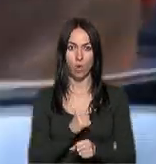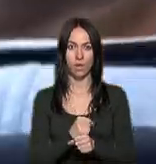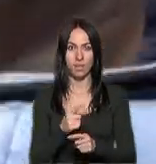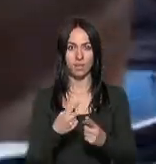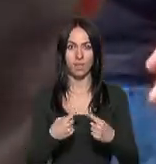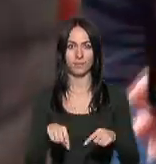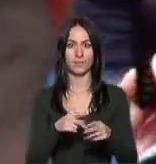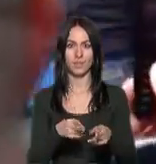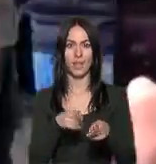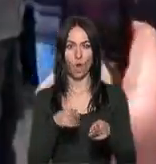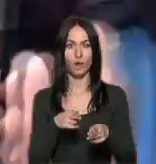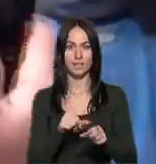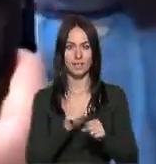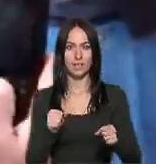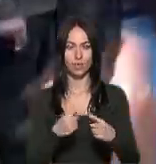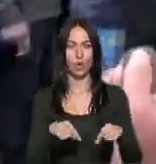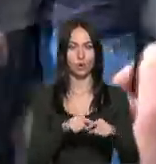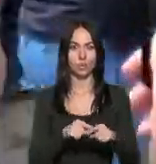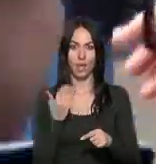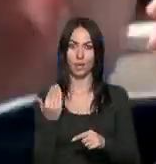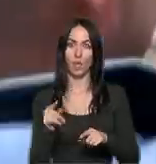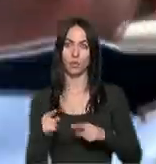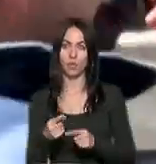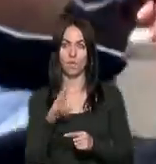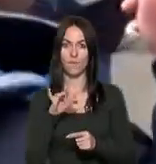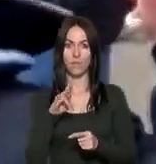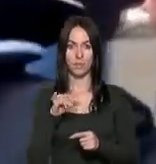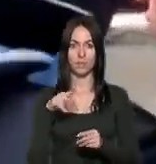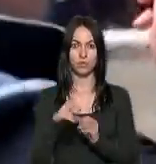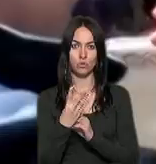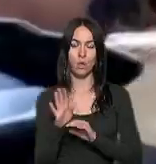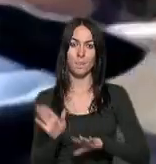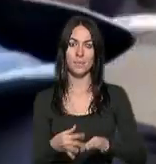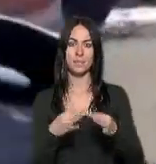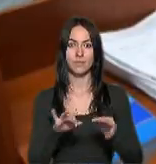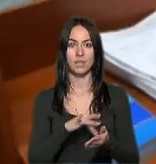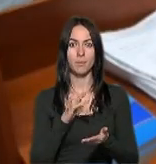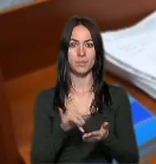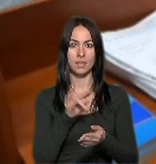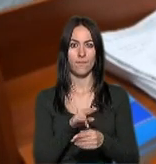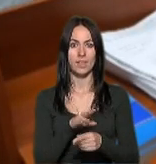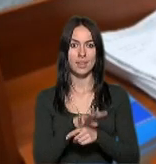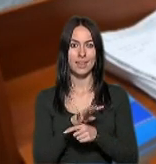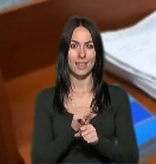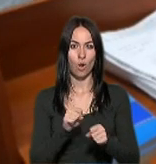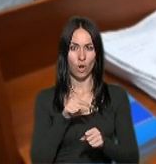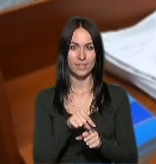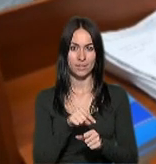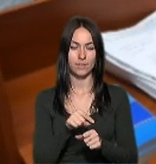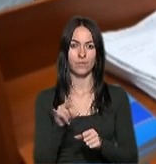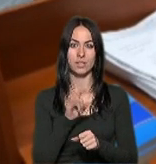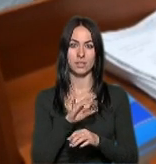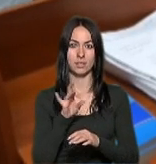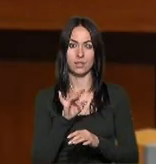терористичної організації. Затримали Штепу у липні 14-го. Після звільнення міста від терористів з-під варти вона вийшла за 3 роки.